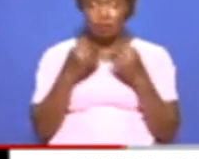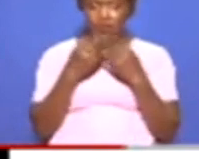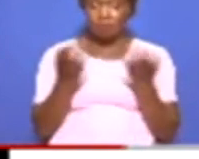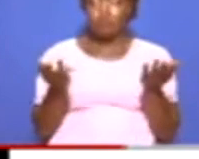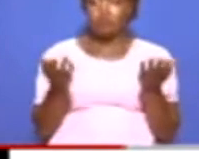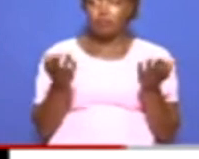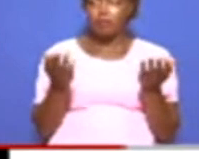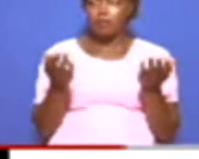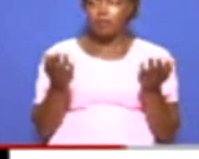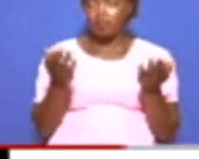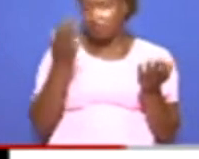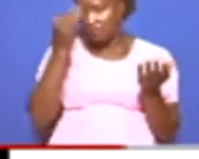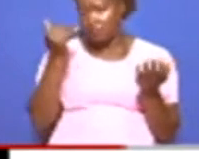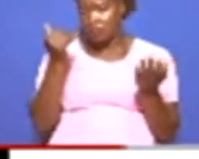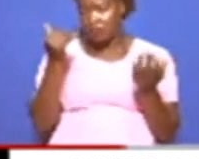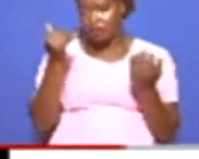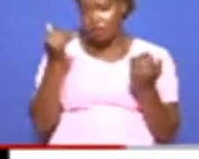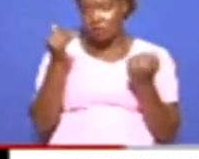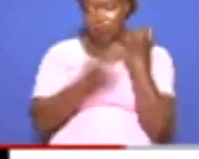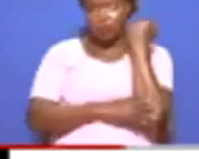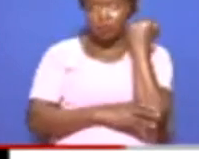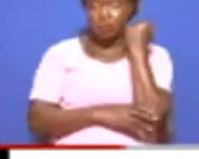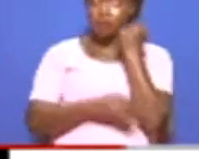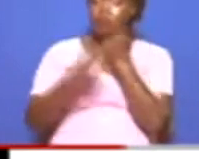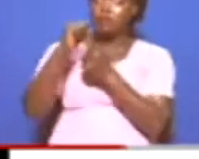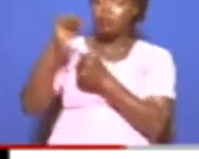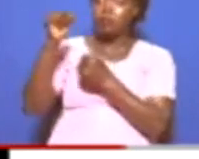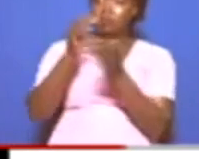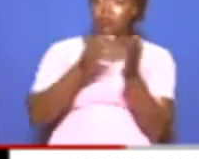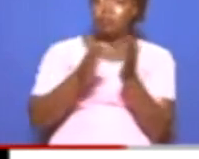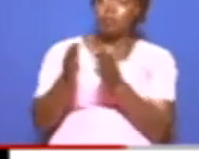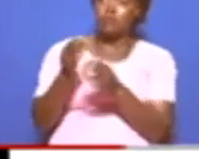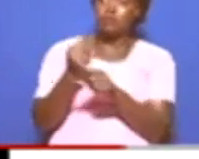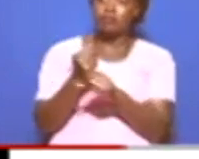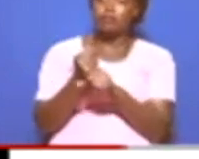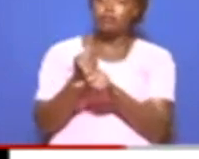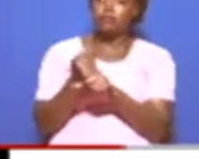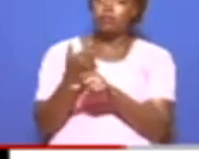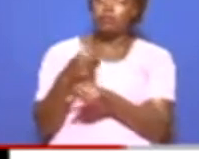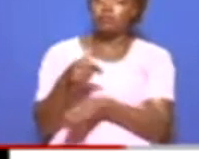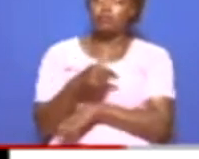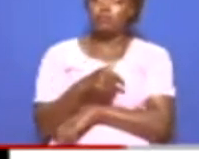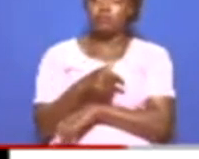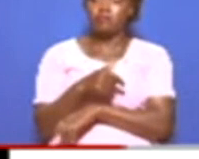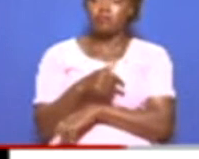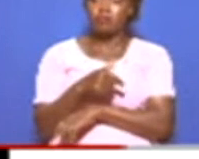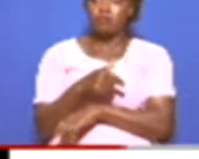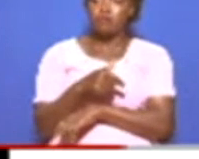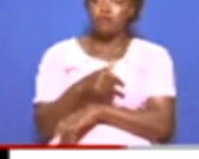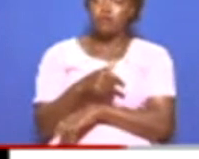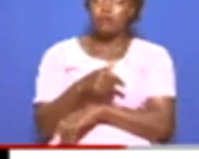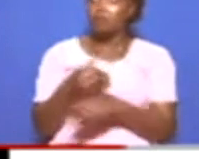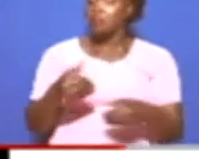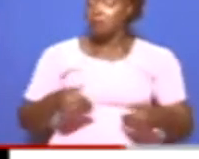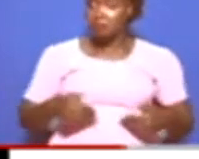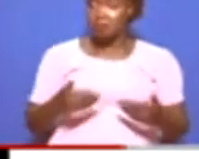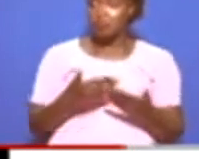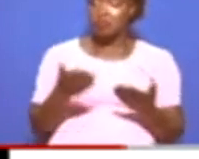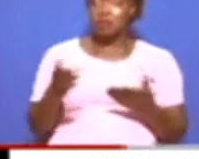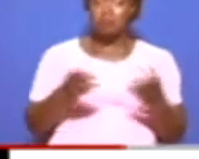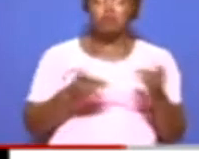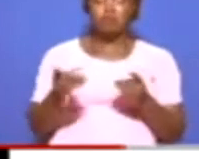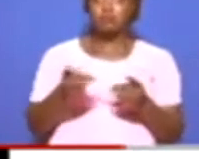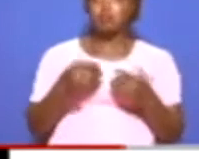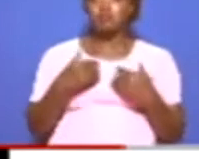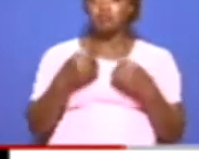sababu ya siasa mbaya na ule mpangilio wa kazi wa mbunge wetu. Na sometimes wale vijana hawana mwelekeo kupata